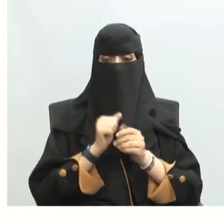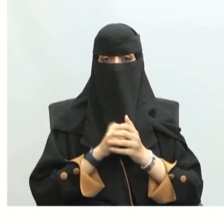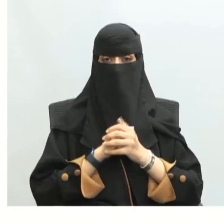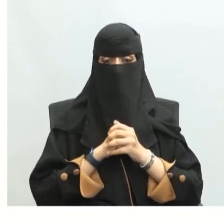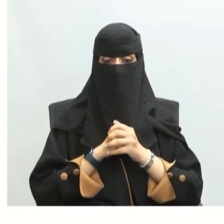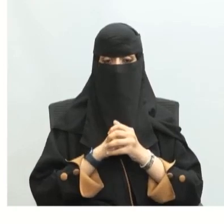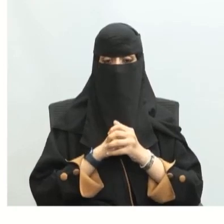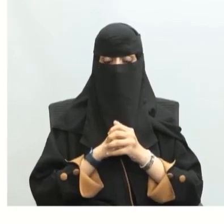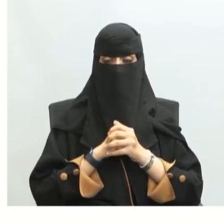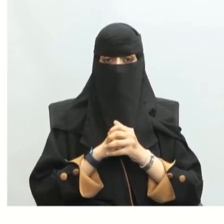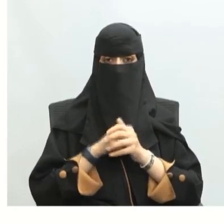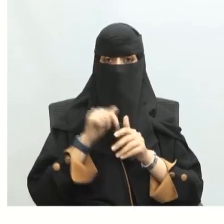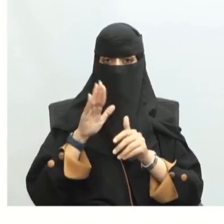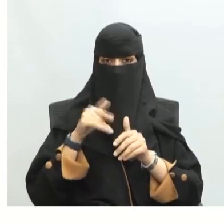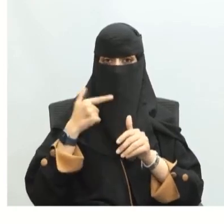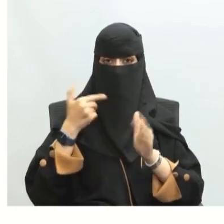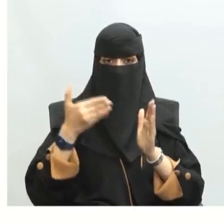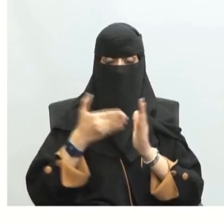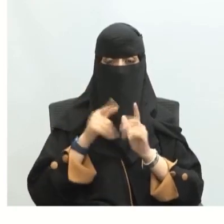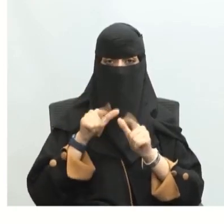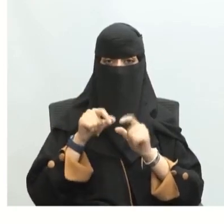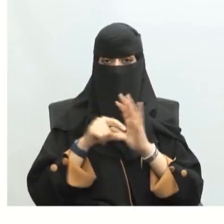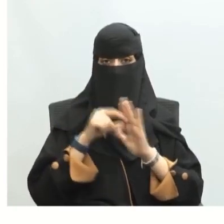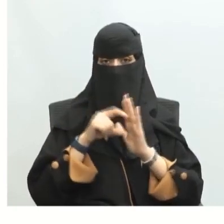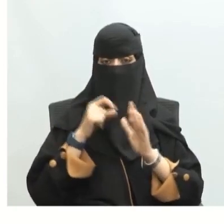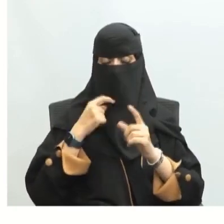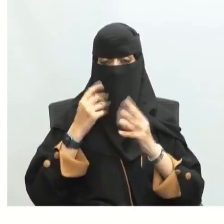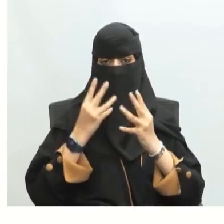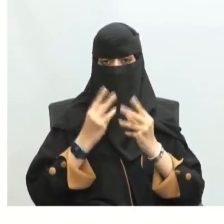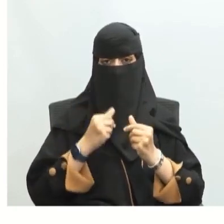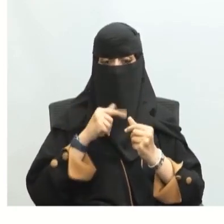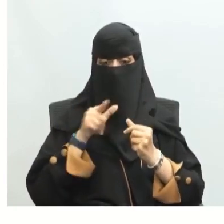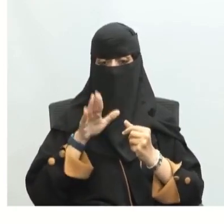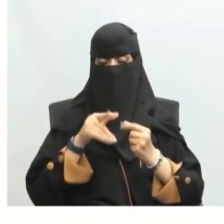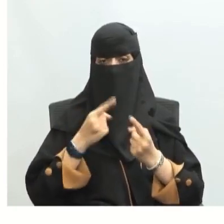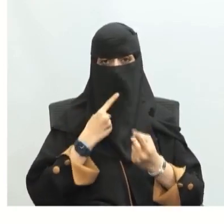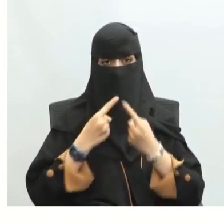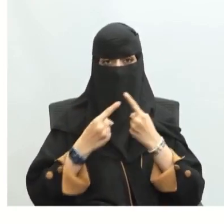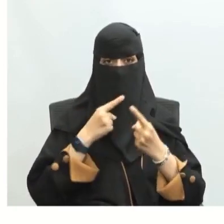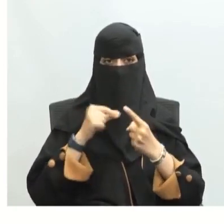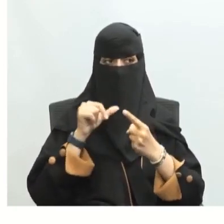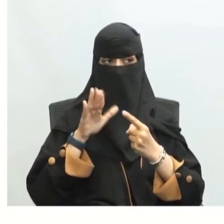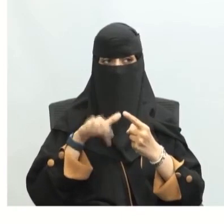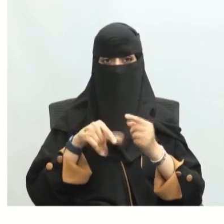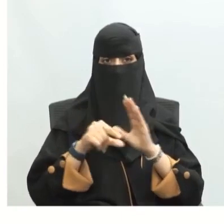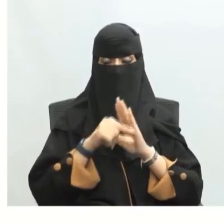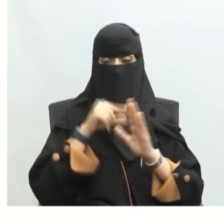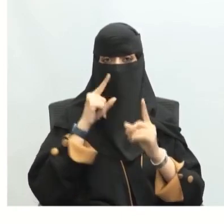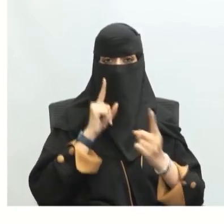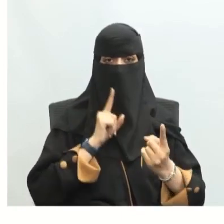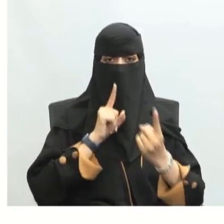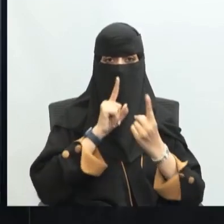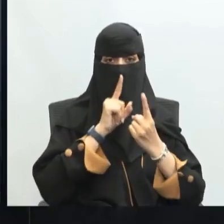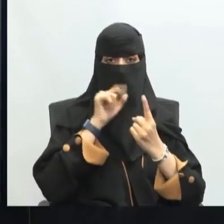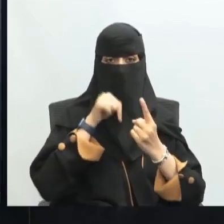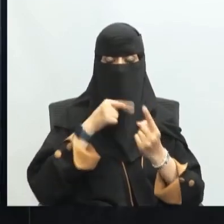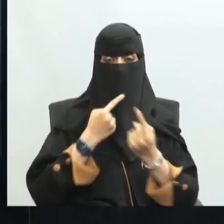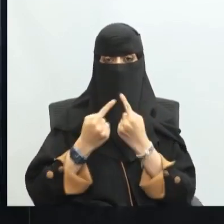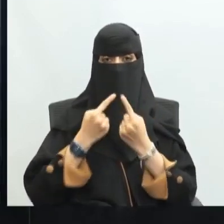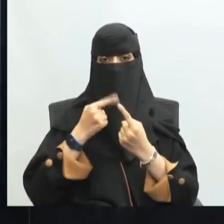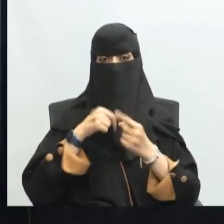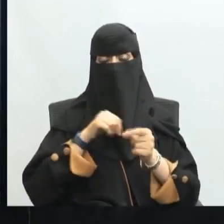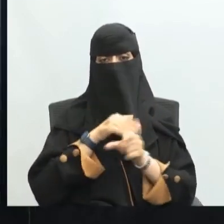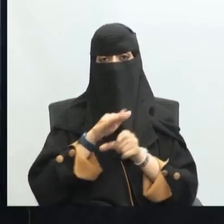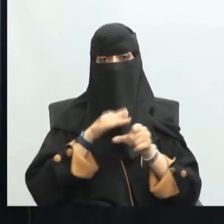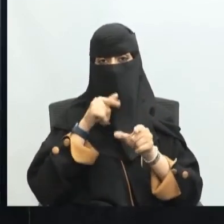الوطني اذا هذه من الموضوعات المناسبه للنقاش في لقاء الحوار الوطني